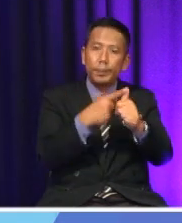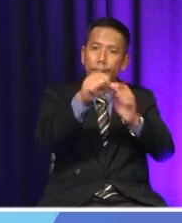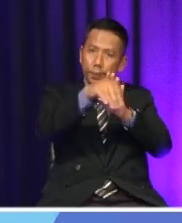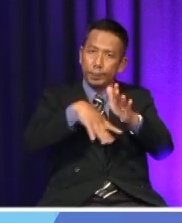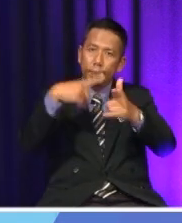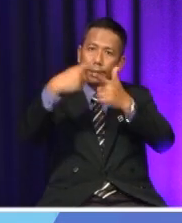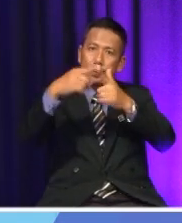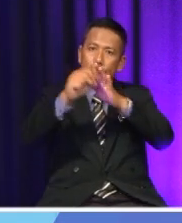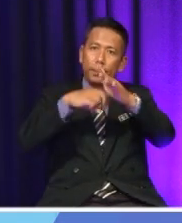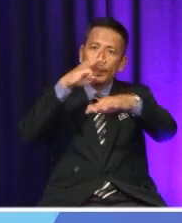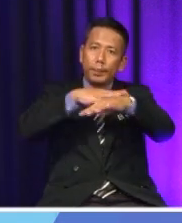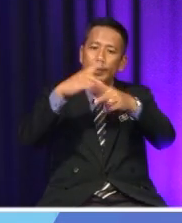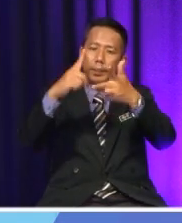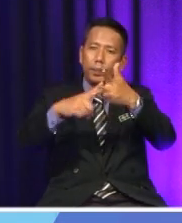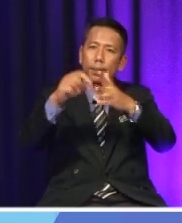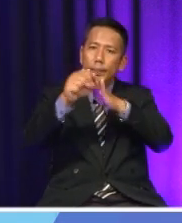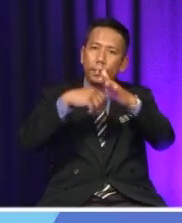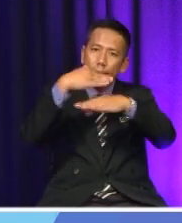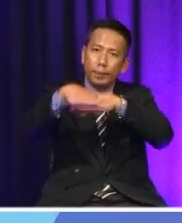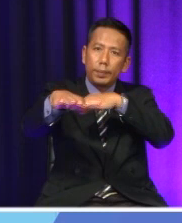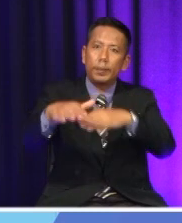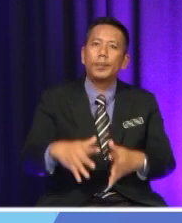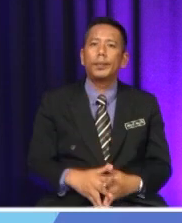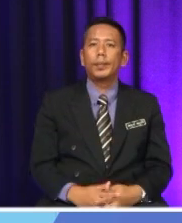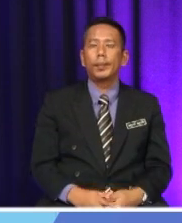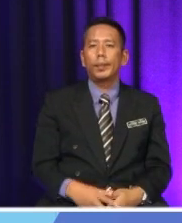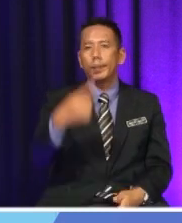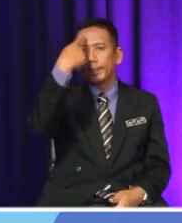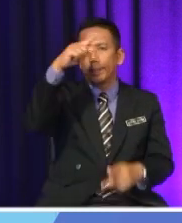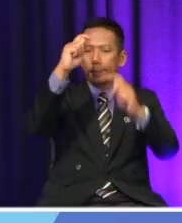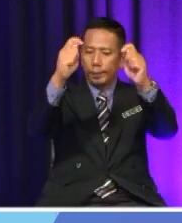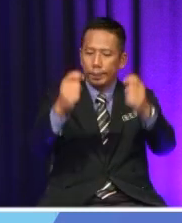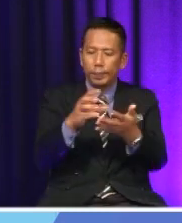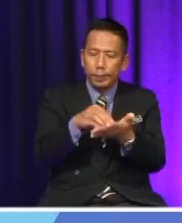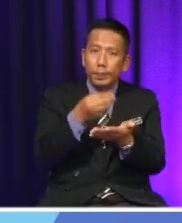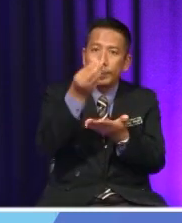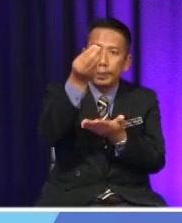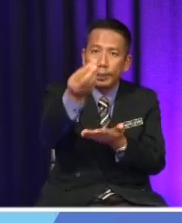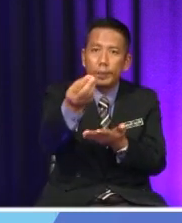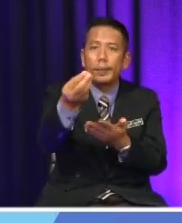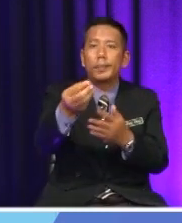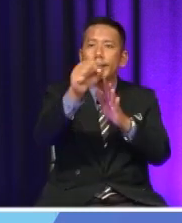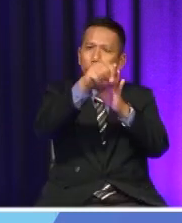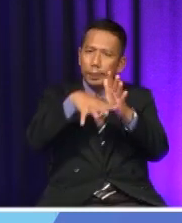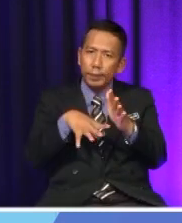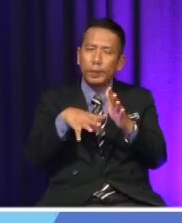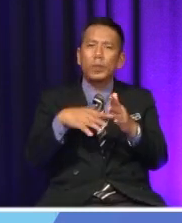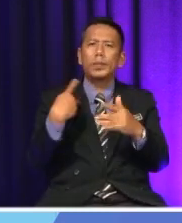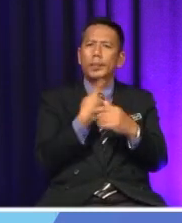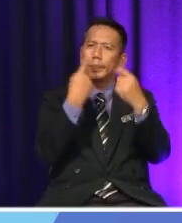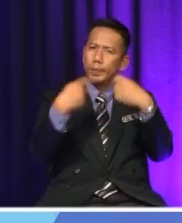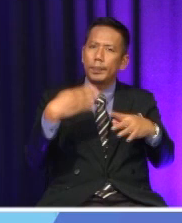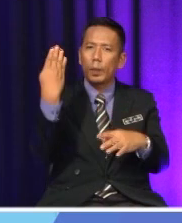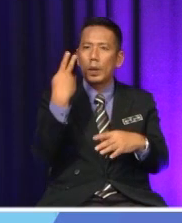kedua langkah kerja semasa dan seterusnya langkah kerja selepas Oke bagi teknik menyuapkan makanan langkah kerja sebelum kita memang telah